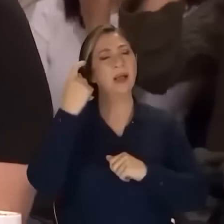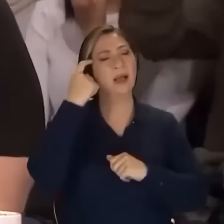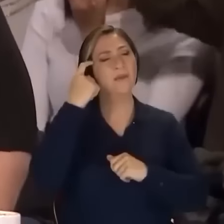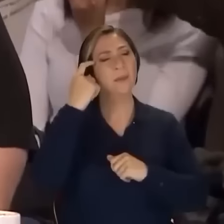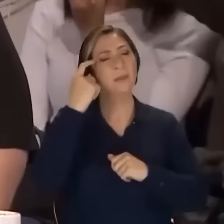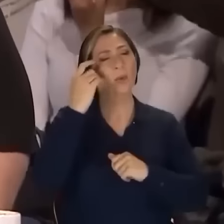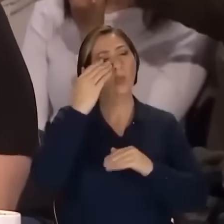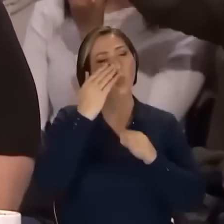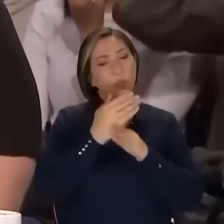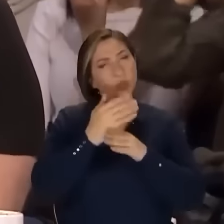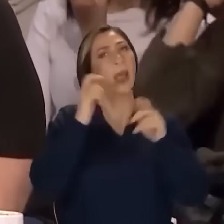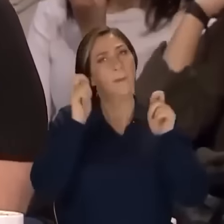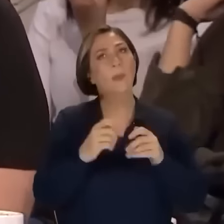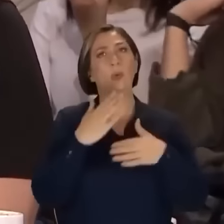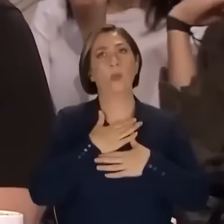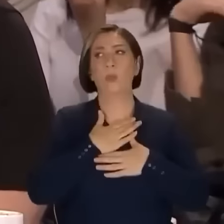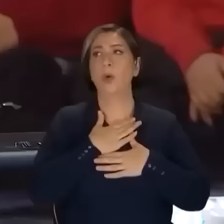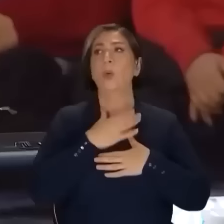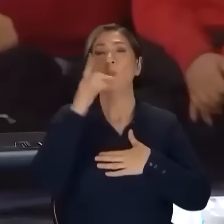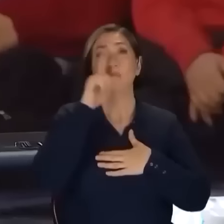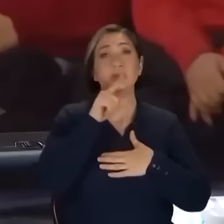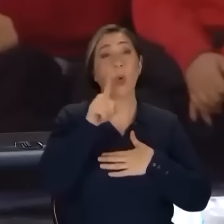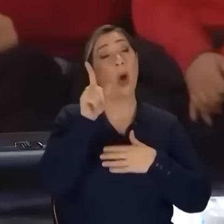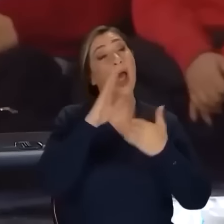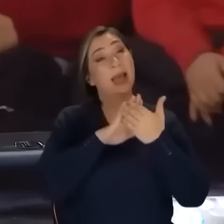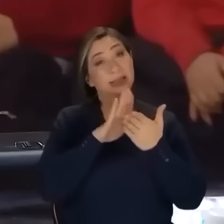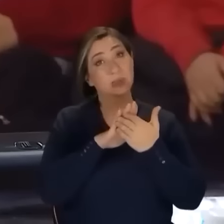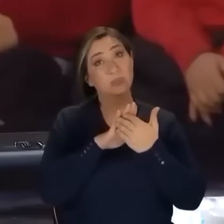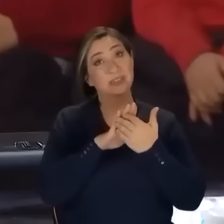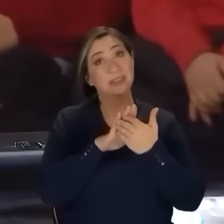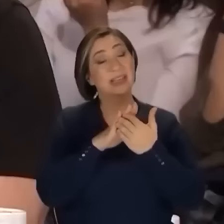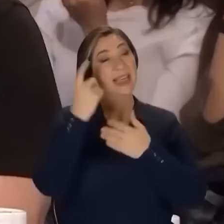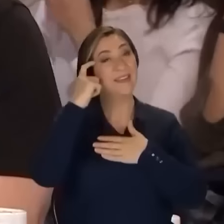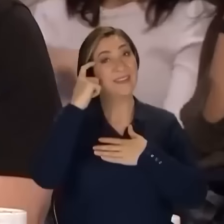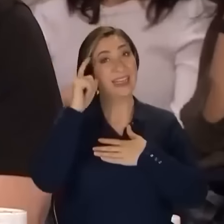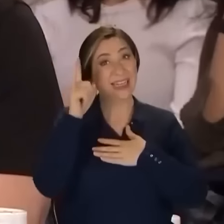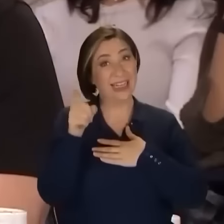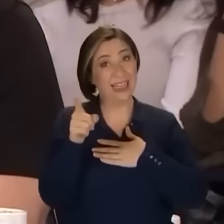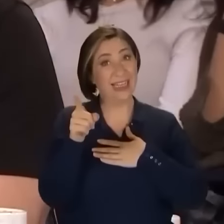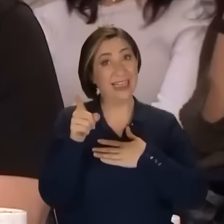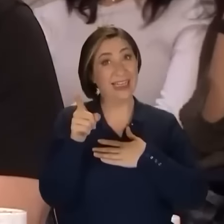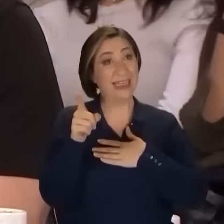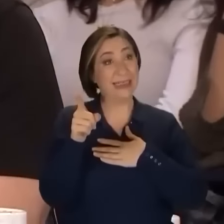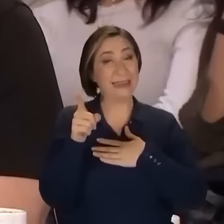yatanı yapıyorum H Dolayısıyla o Arkadaşımın yani önerisini